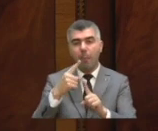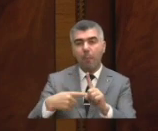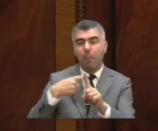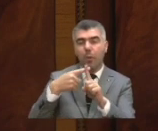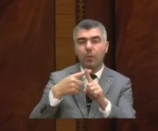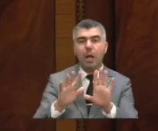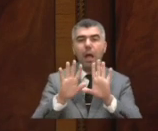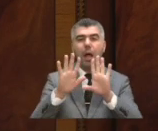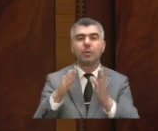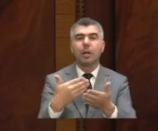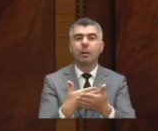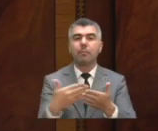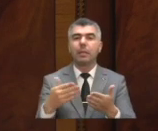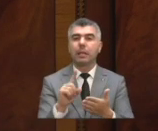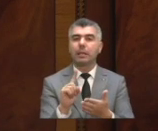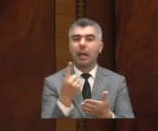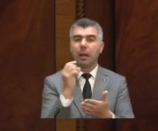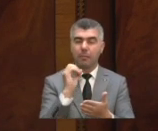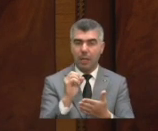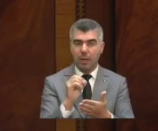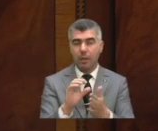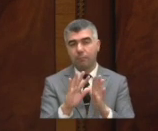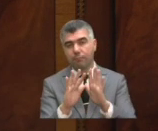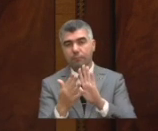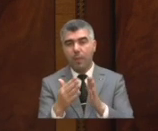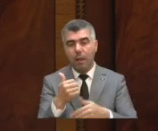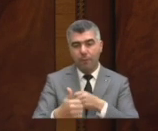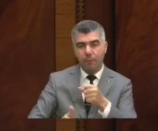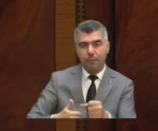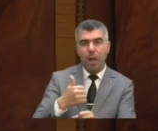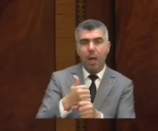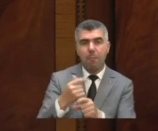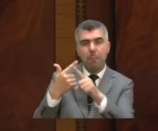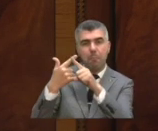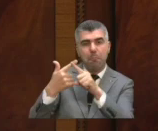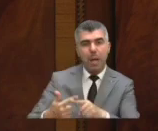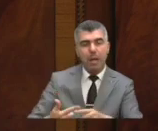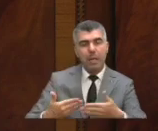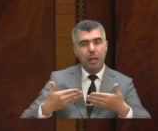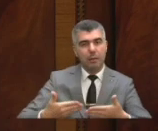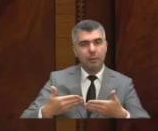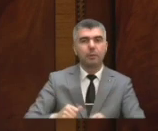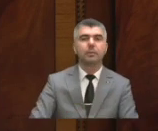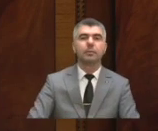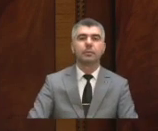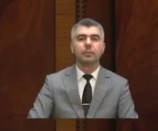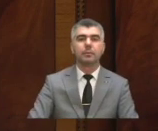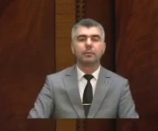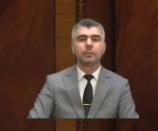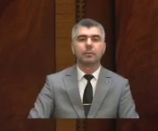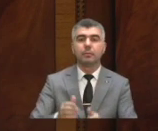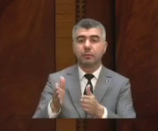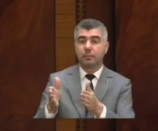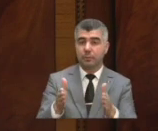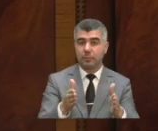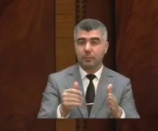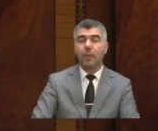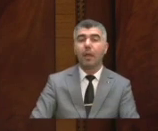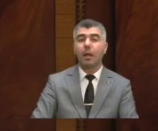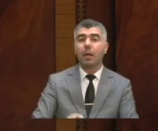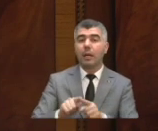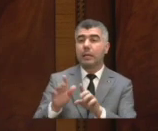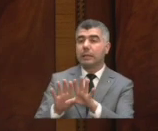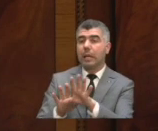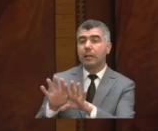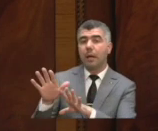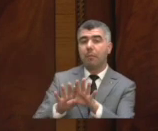10 المليار درهم برسم السنه الماليه الجاريه وقد مكنت هذه التدابير